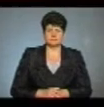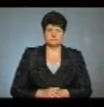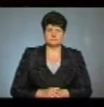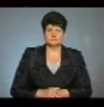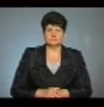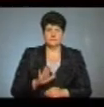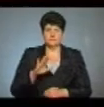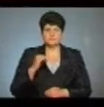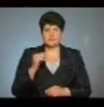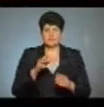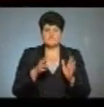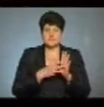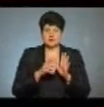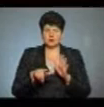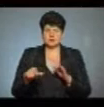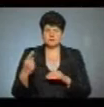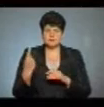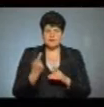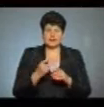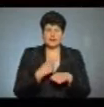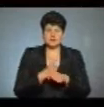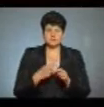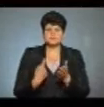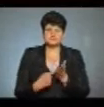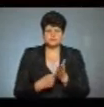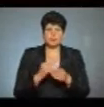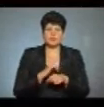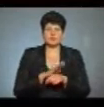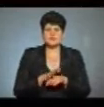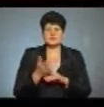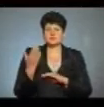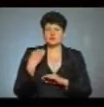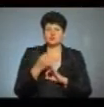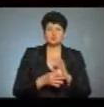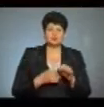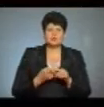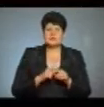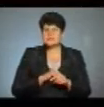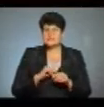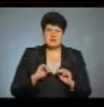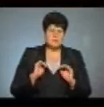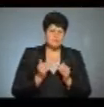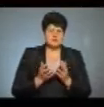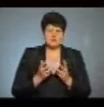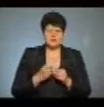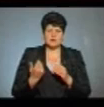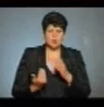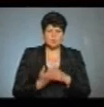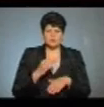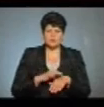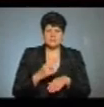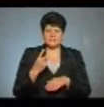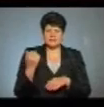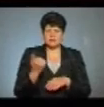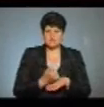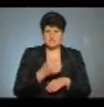У 8 людей на Тернопільщині лабораторно підтвердили коронавірус за минулу добу. Це найменша кількість нових інфікованих за два